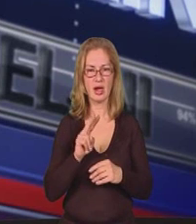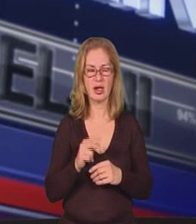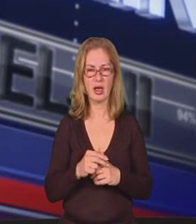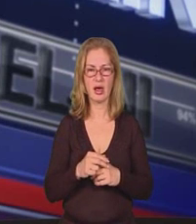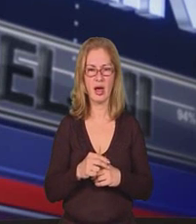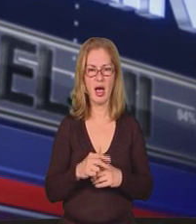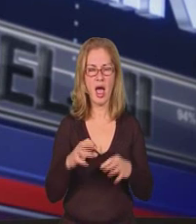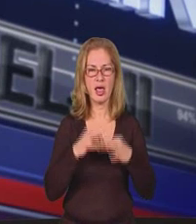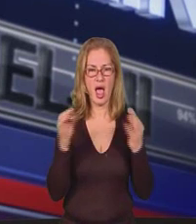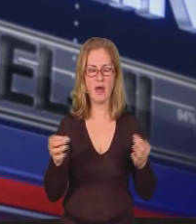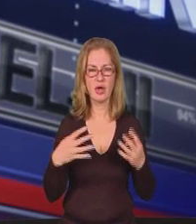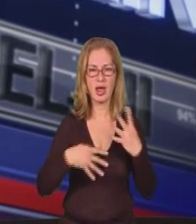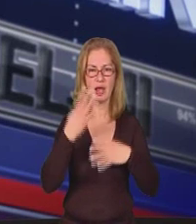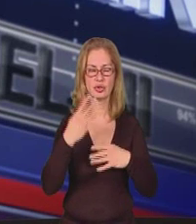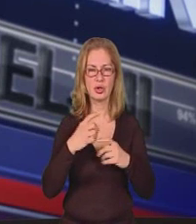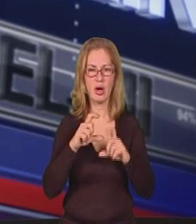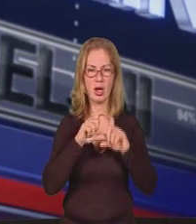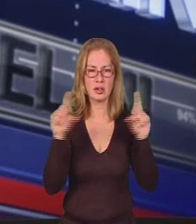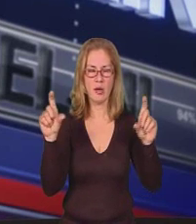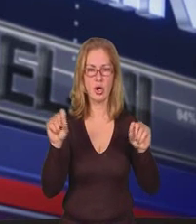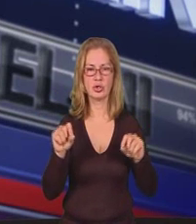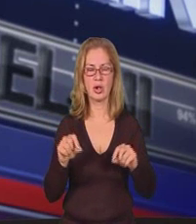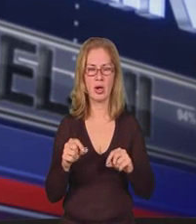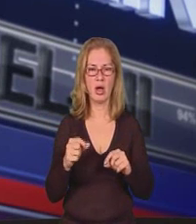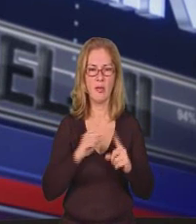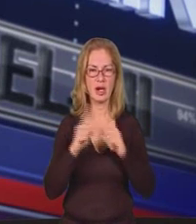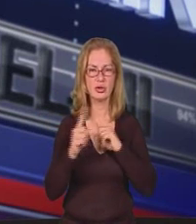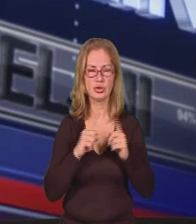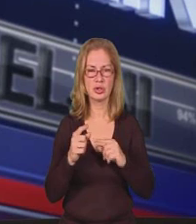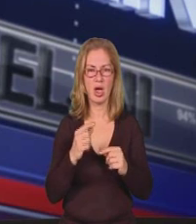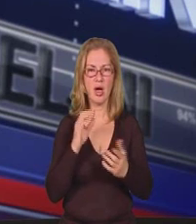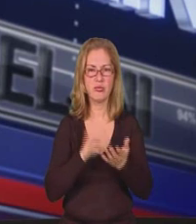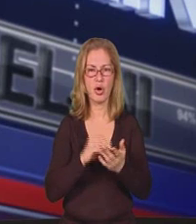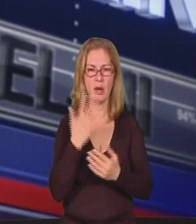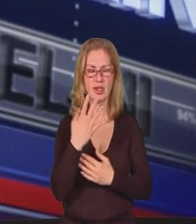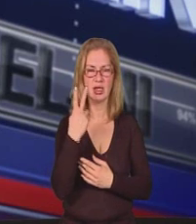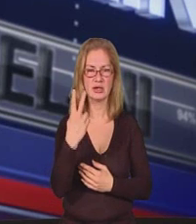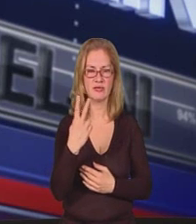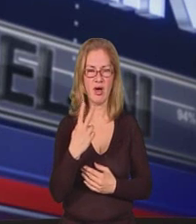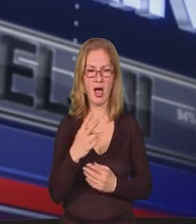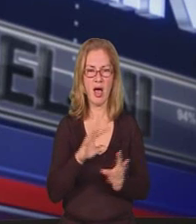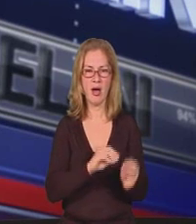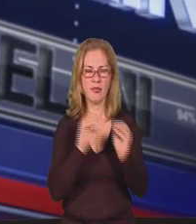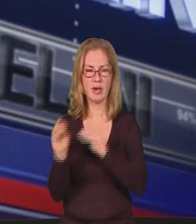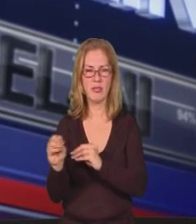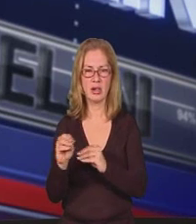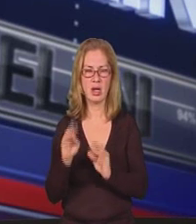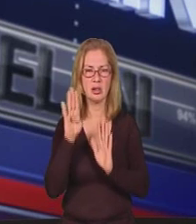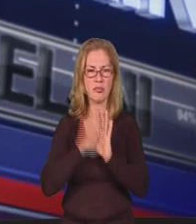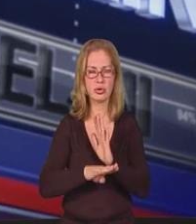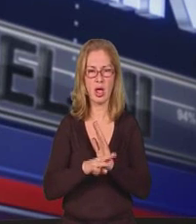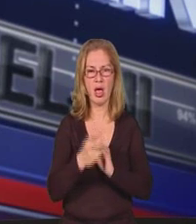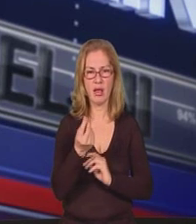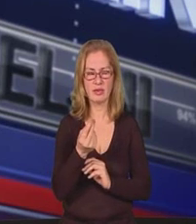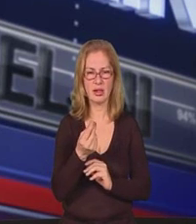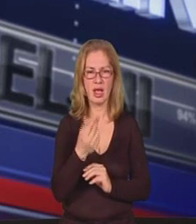Stanovnici Veternika traže od grada i javnog gradskog saobraćajnog preduzeća da se trasa autobuske linije broj 52 prevede u prvu zonu, odnosno da